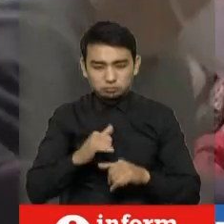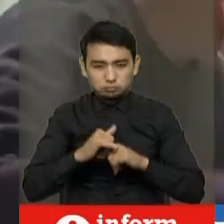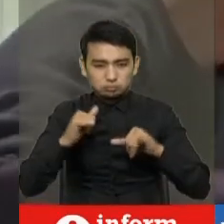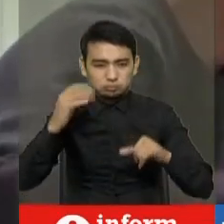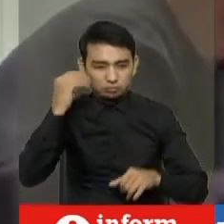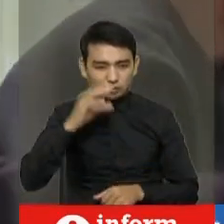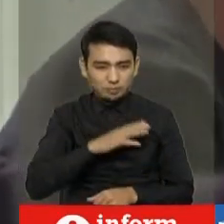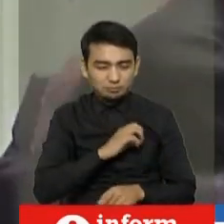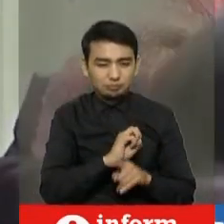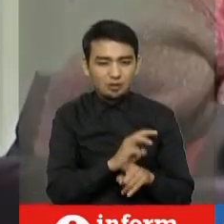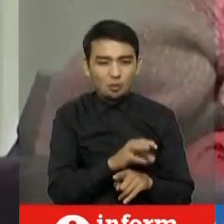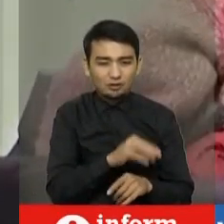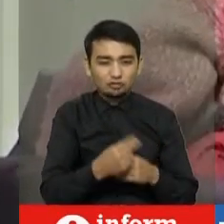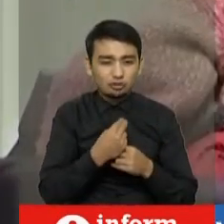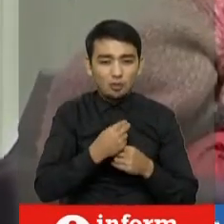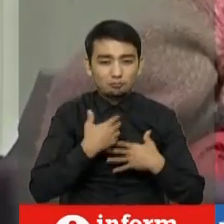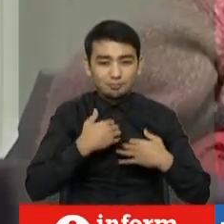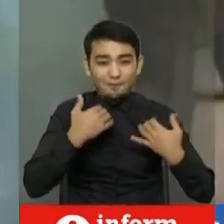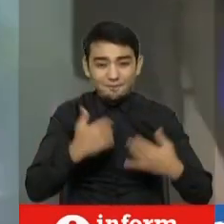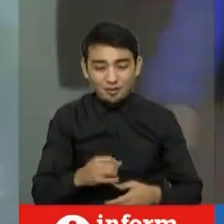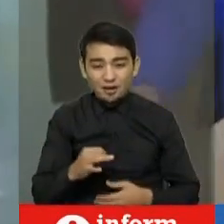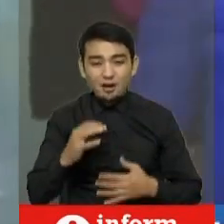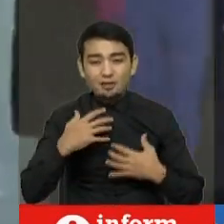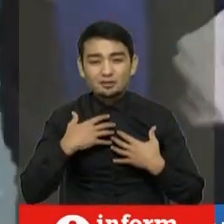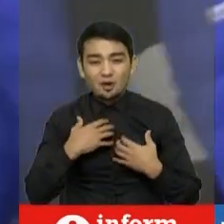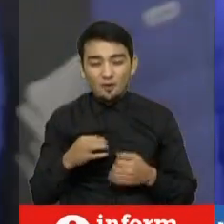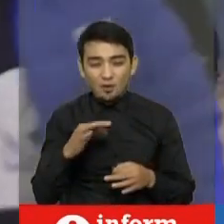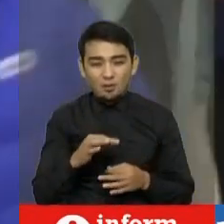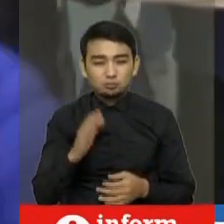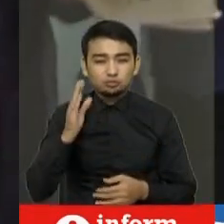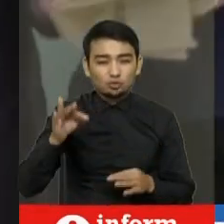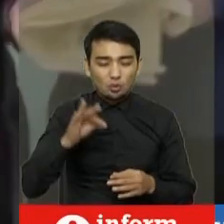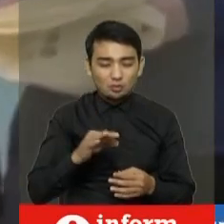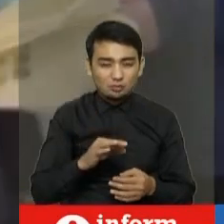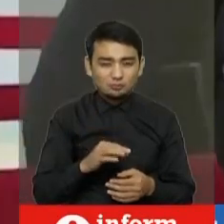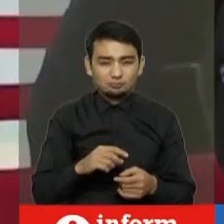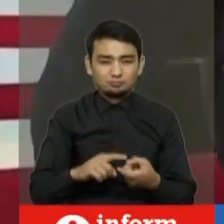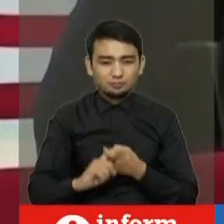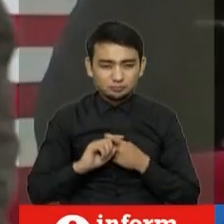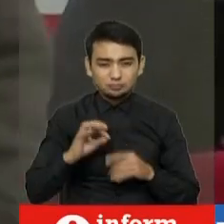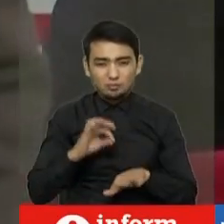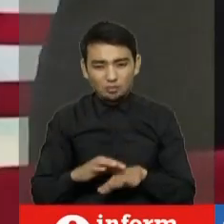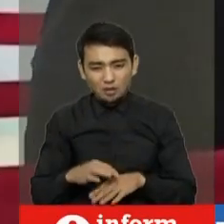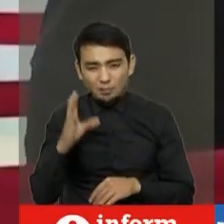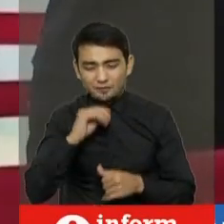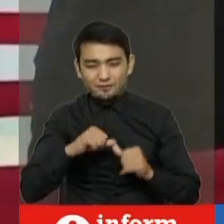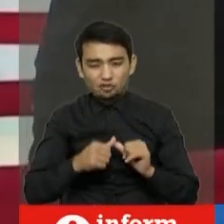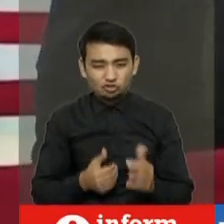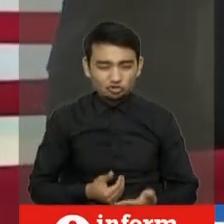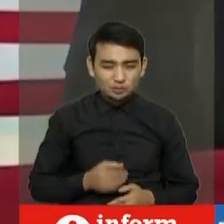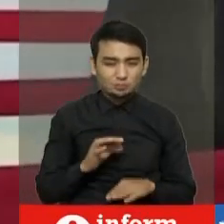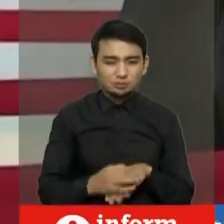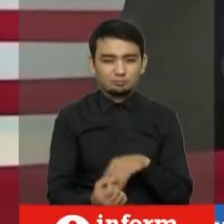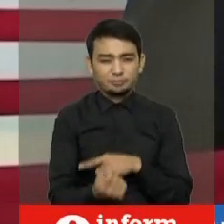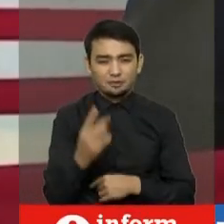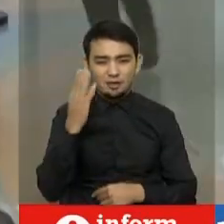Яғни коронавирустан емделген адамның денсаулығы болашақта да сыр беруі немесе өмір бойы демікпеден зардап шегуі мүмкін